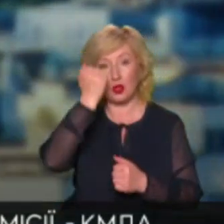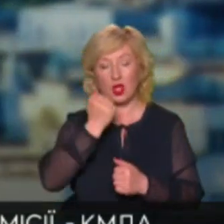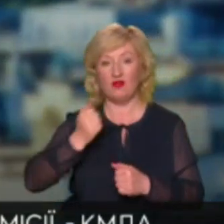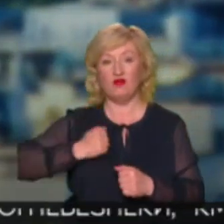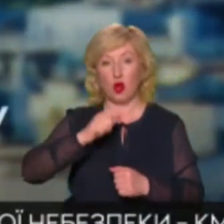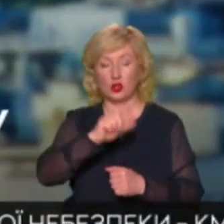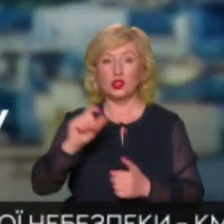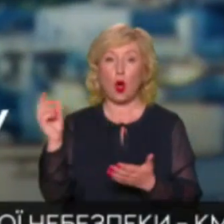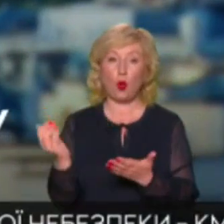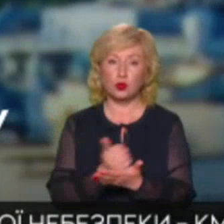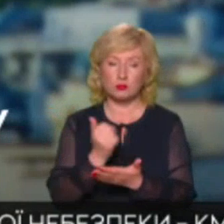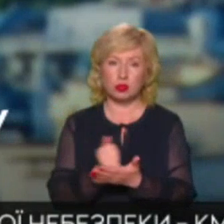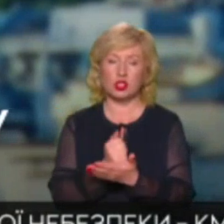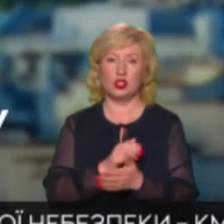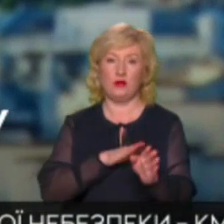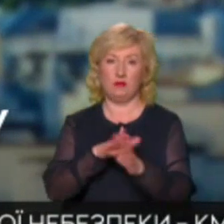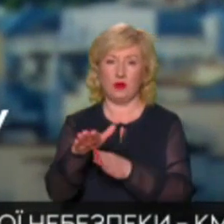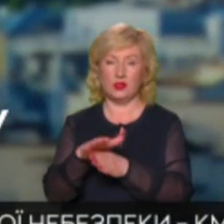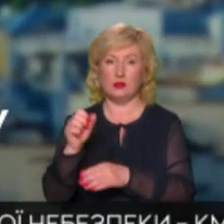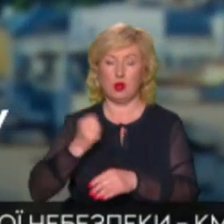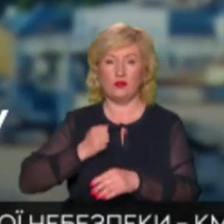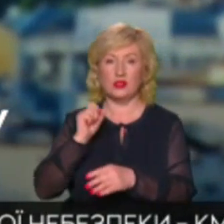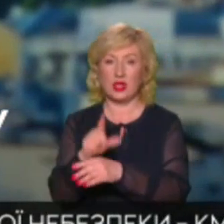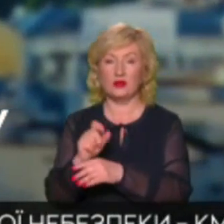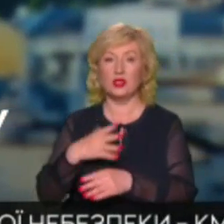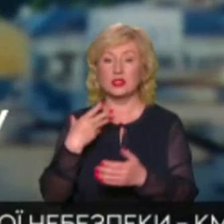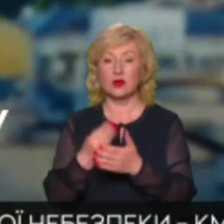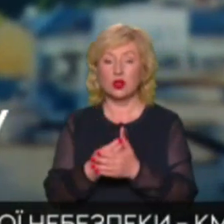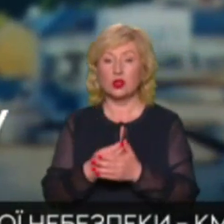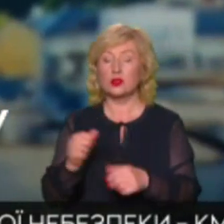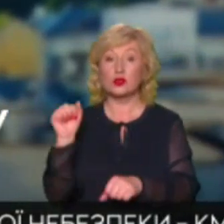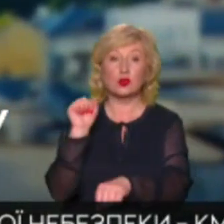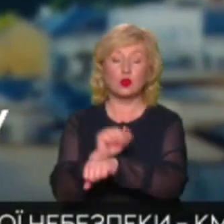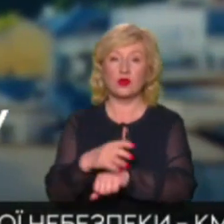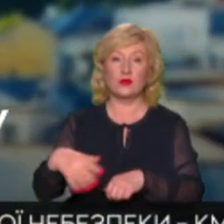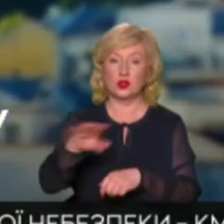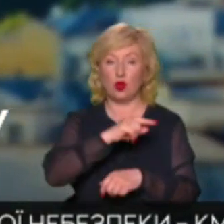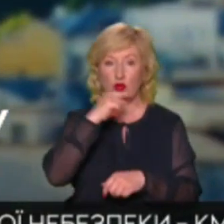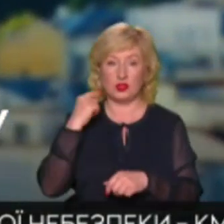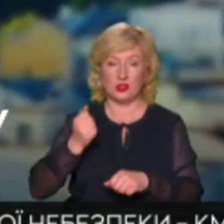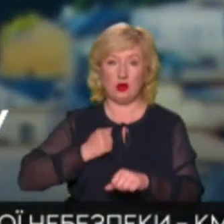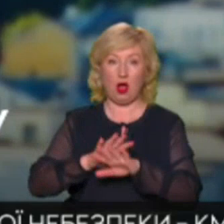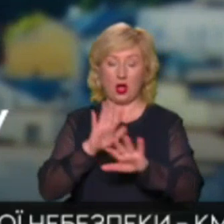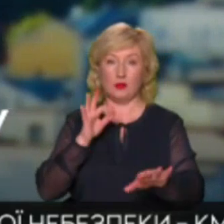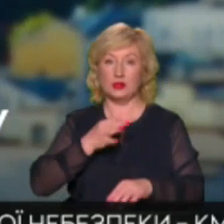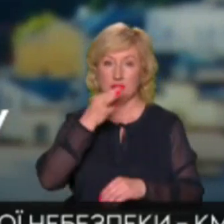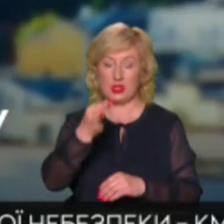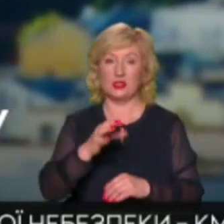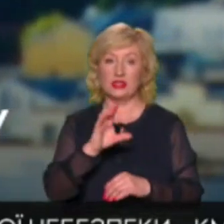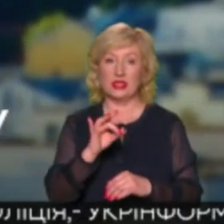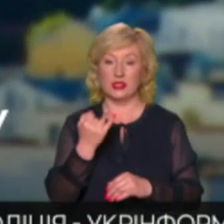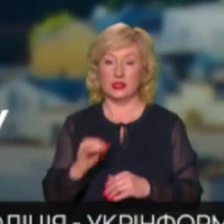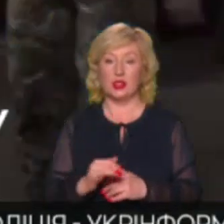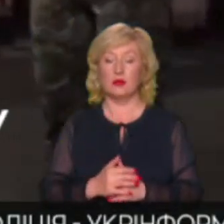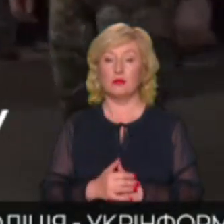за успішне виконання бойових завдань. Своїми діями ви ввели у ступор всю російську армію, наголосив під час зустрічі Сирський.